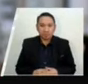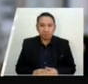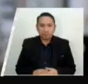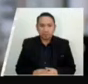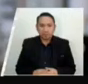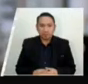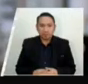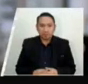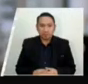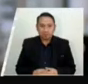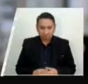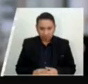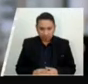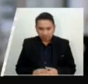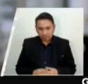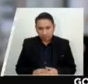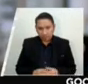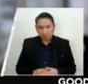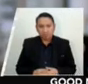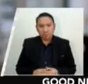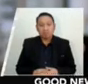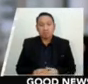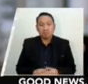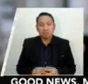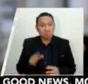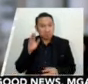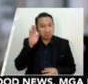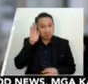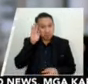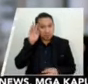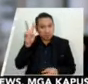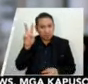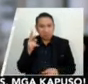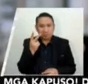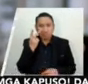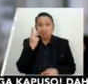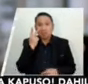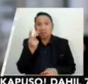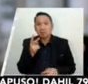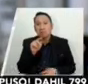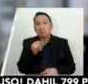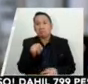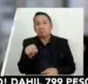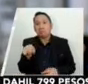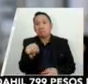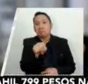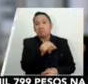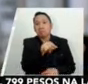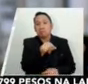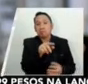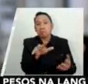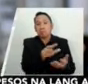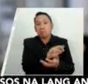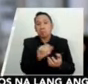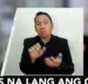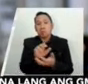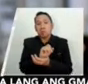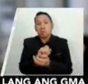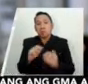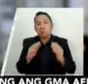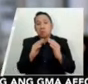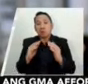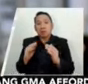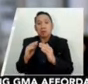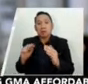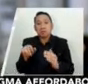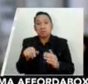Mili-mila ang tumambad nga sa Pangulo ang pinsala na dulot itong si Super Typhoon Pepito sa mga residente ng Catanduanes. At ang hamon nga